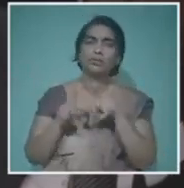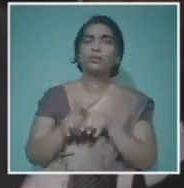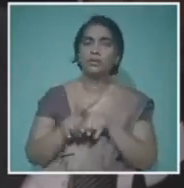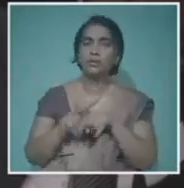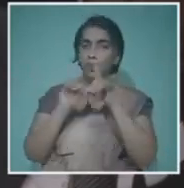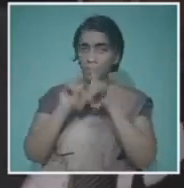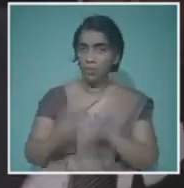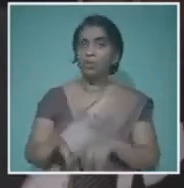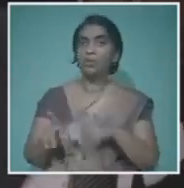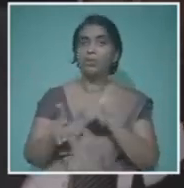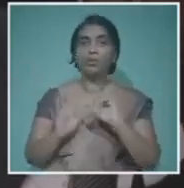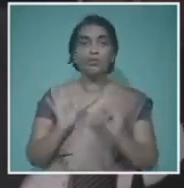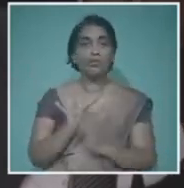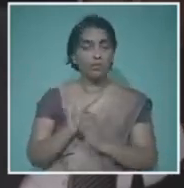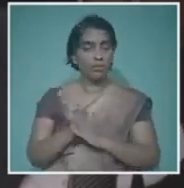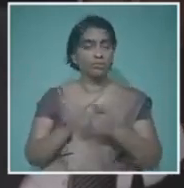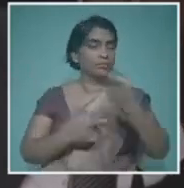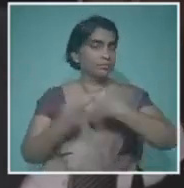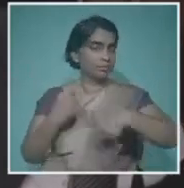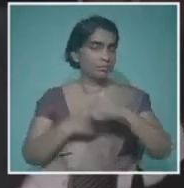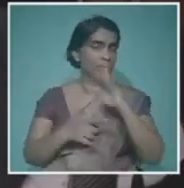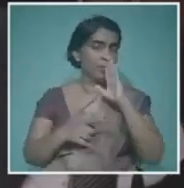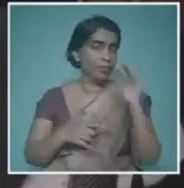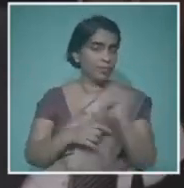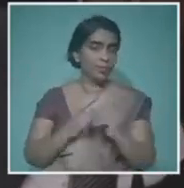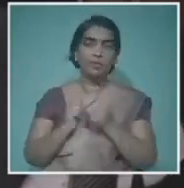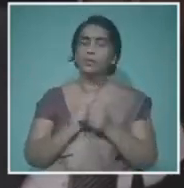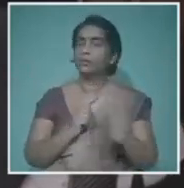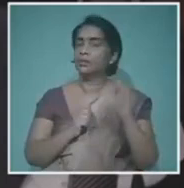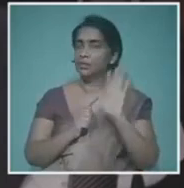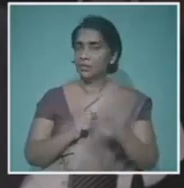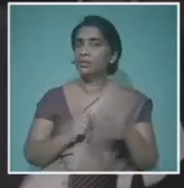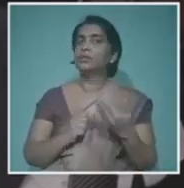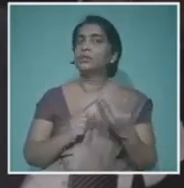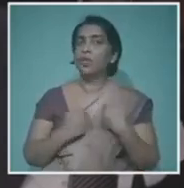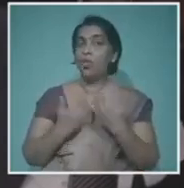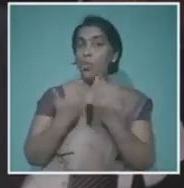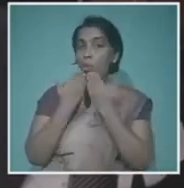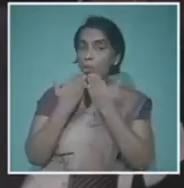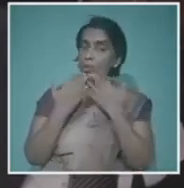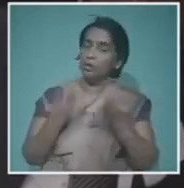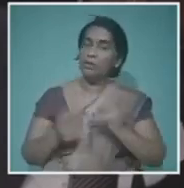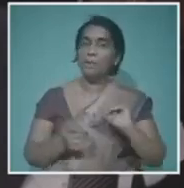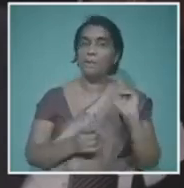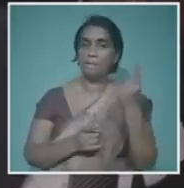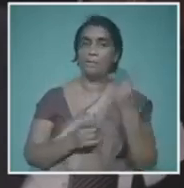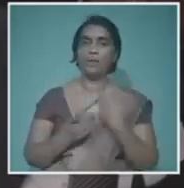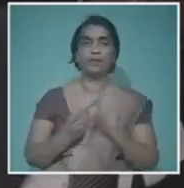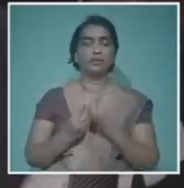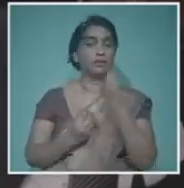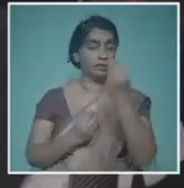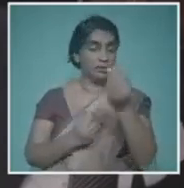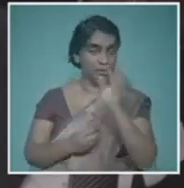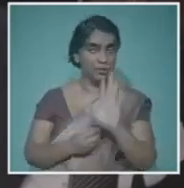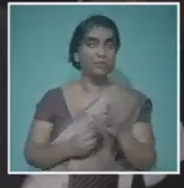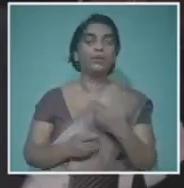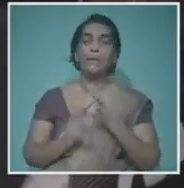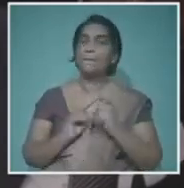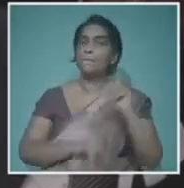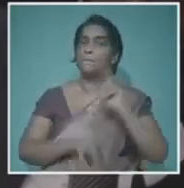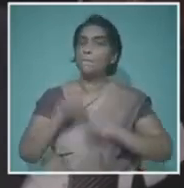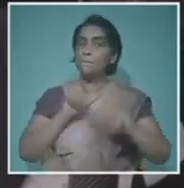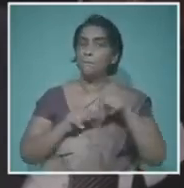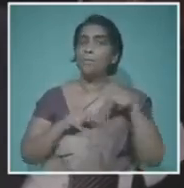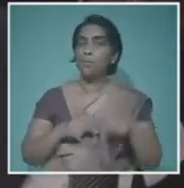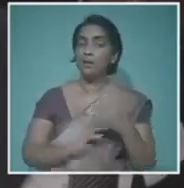අදාළ මේ කාරක ස්වභාවට එය කැඳවා ක්‍රියා කරන ලෙස උපදෙසක් හෝ නියෝගයක් නිකුත් කරන්නේ නම් පාර්ලිමේන්තුවේ මේ